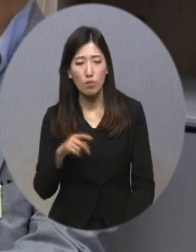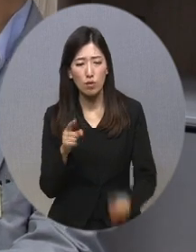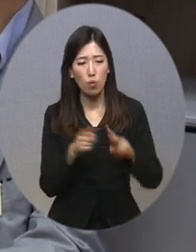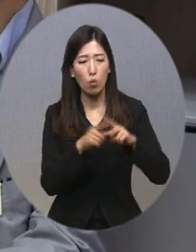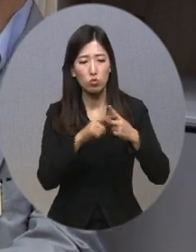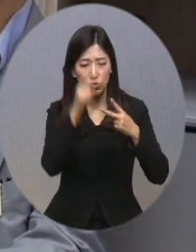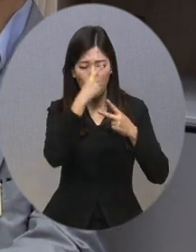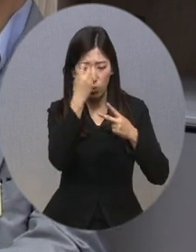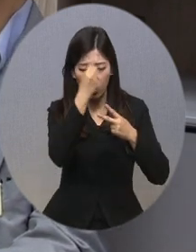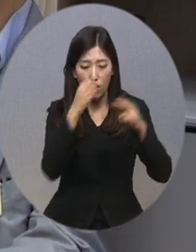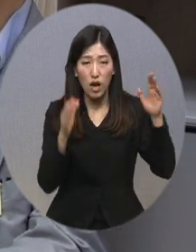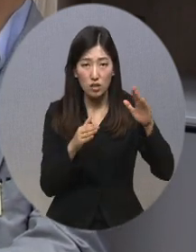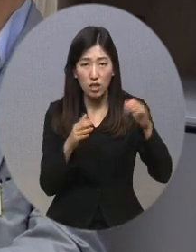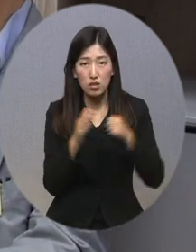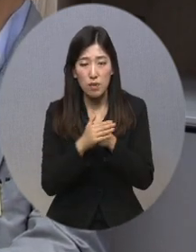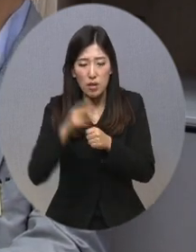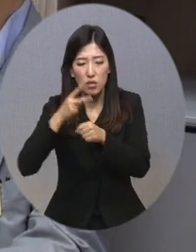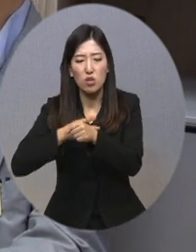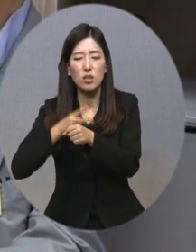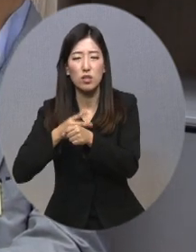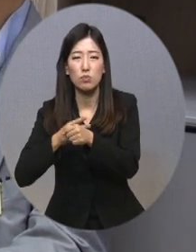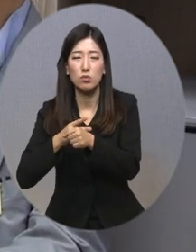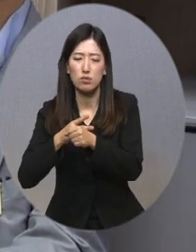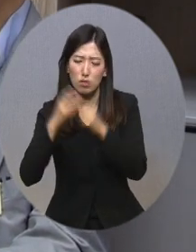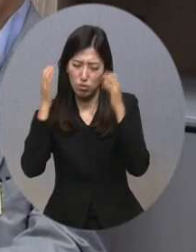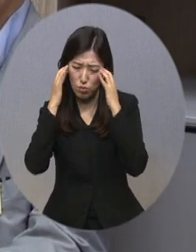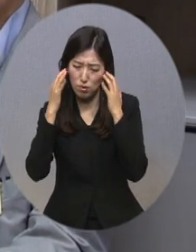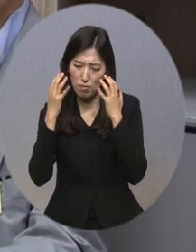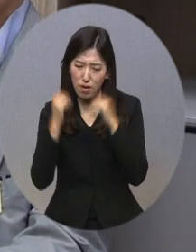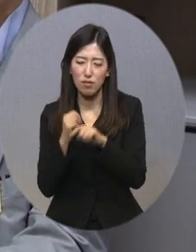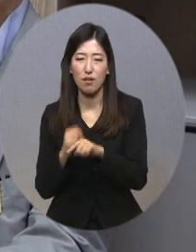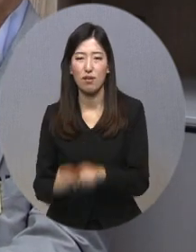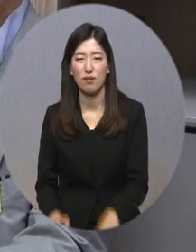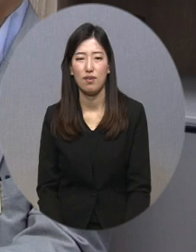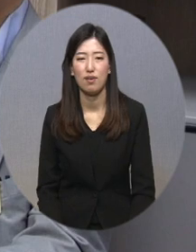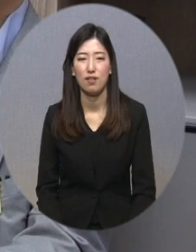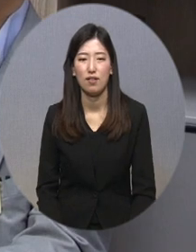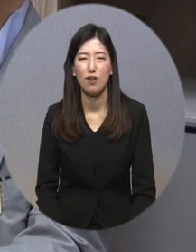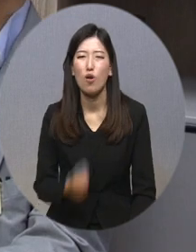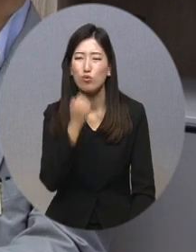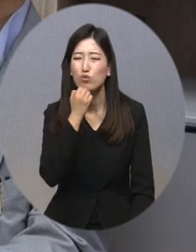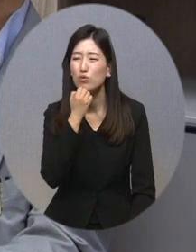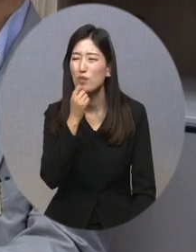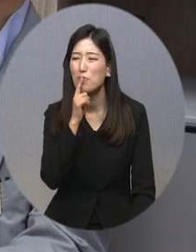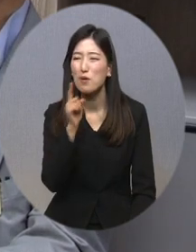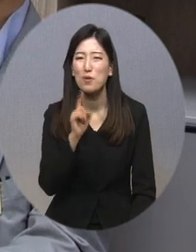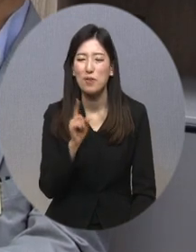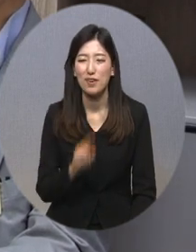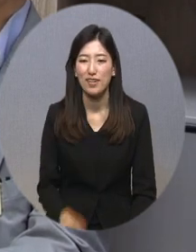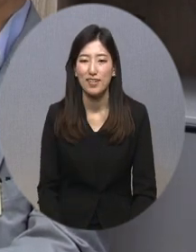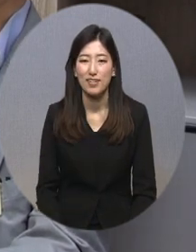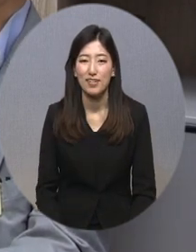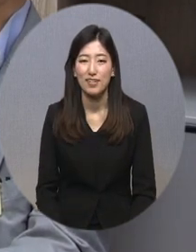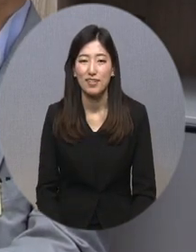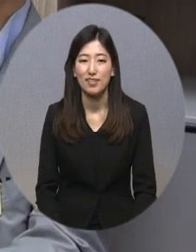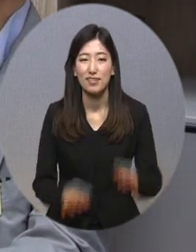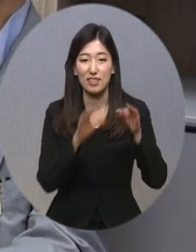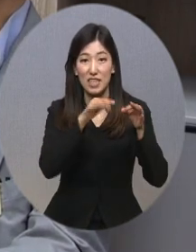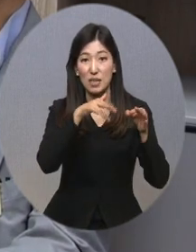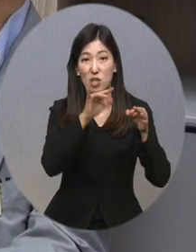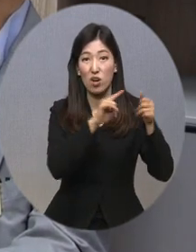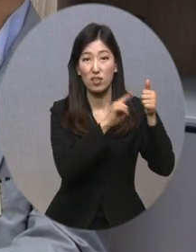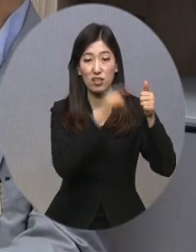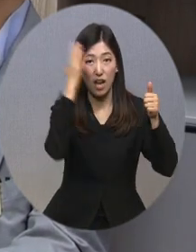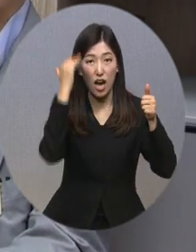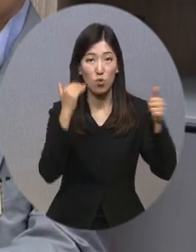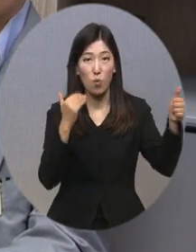너무 힘들어하는 걸 제가 많이 봐요. 예, 맞습니다. 그래서 우스갯소리로 그런 얘기도 하잖아요. 김정은이가 지금 남침을